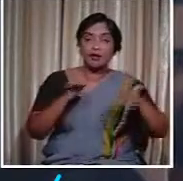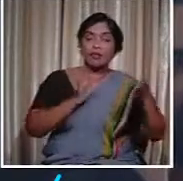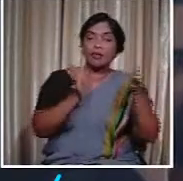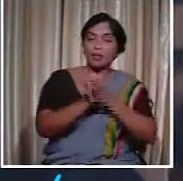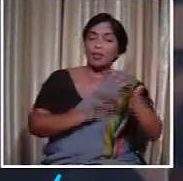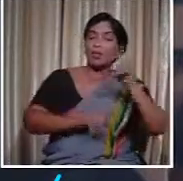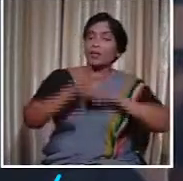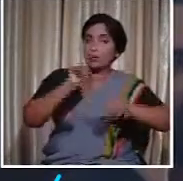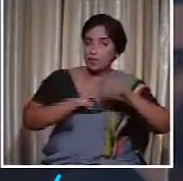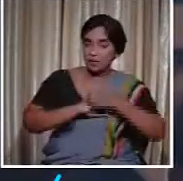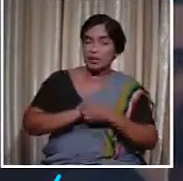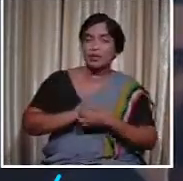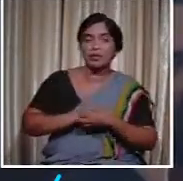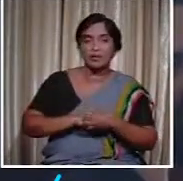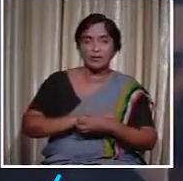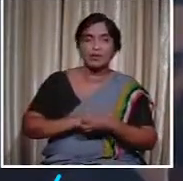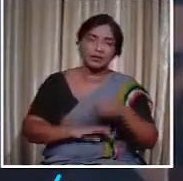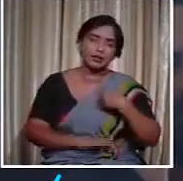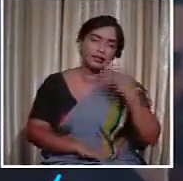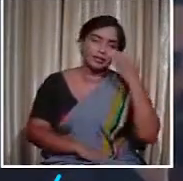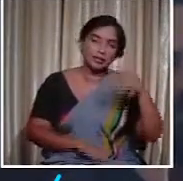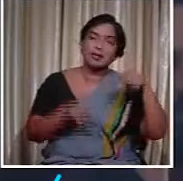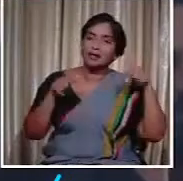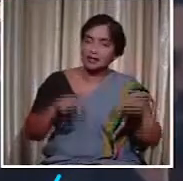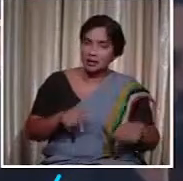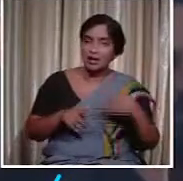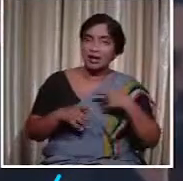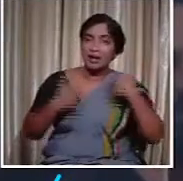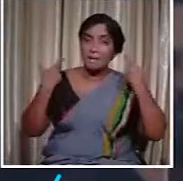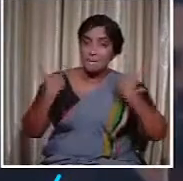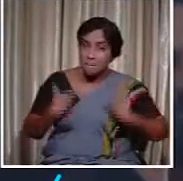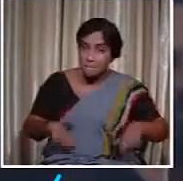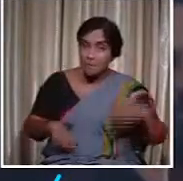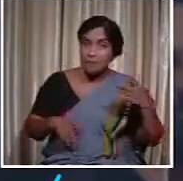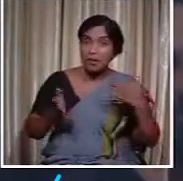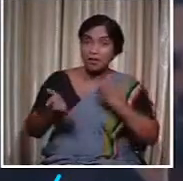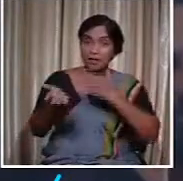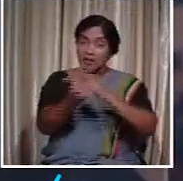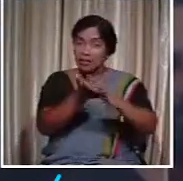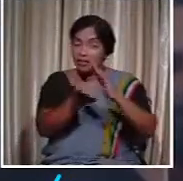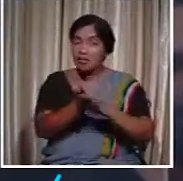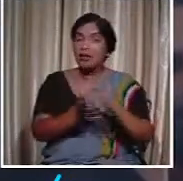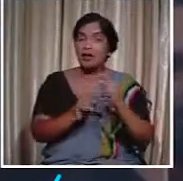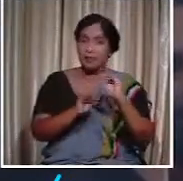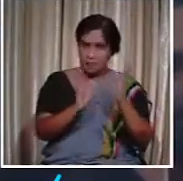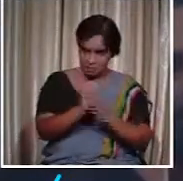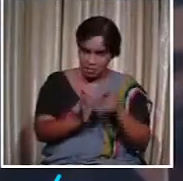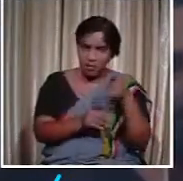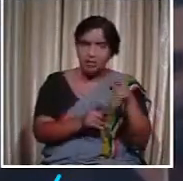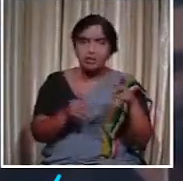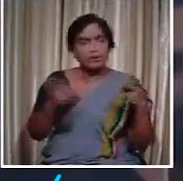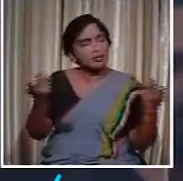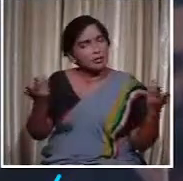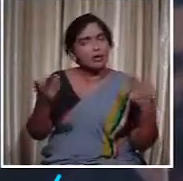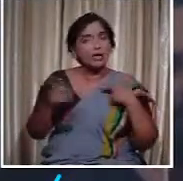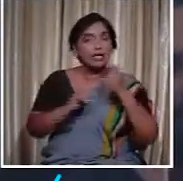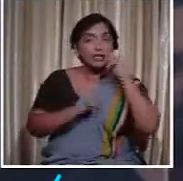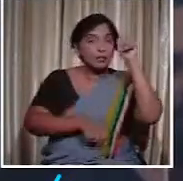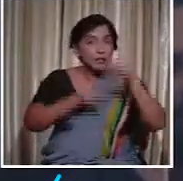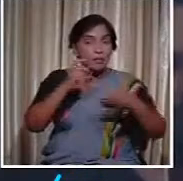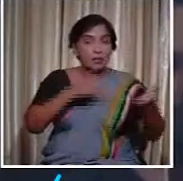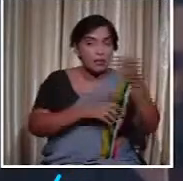සාකච්ඡා කරලා තියෙනකොට. ඒ නිසා අපිට පේනවා දැන් රාජපක්ෂවරුන්ගේ රැකවලක් වෙන්න යනවද අගමැතිතුමා? එහෙම නැත්නම් මේ රටේ